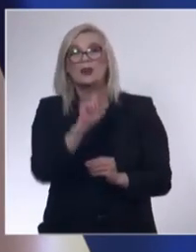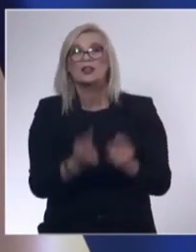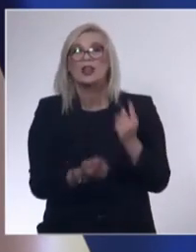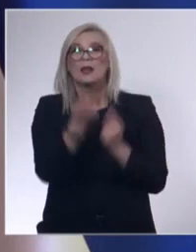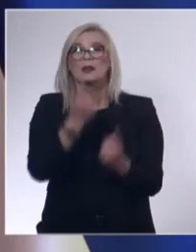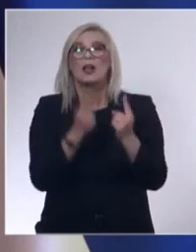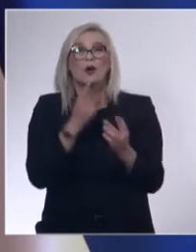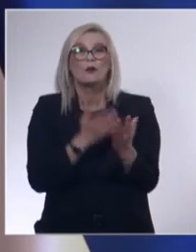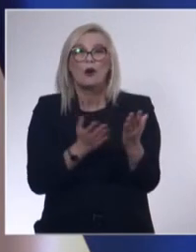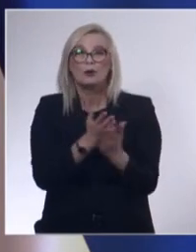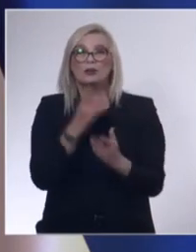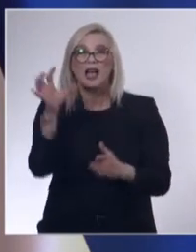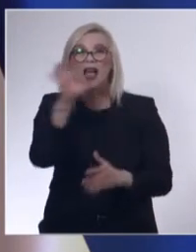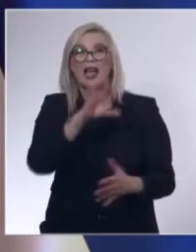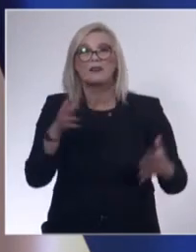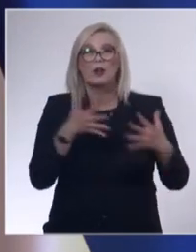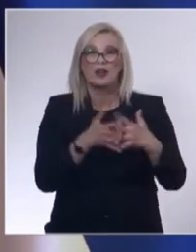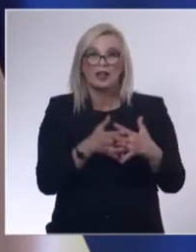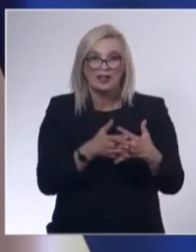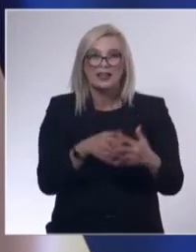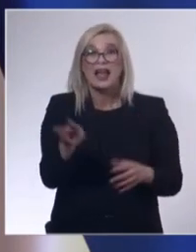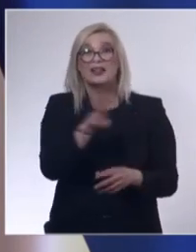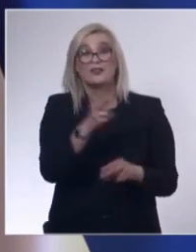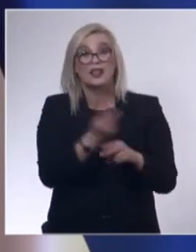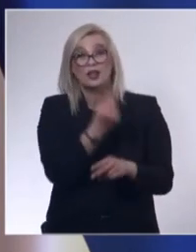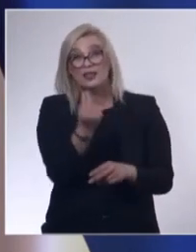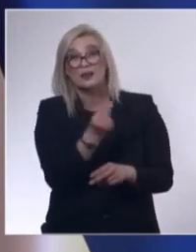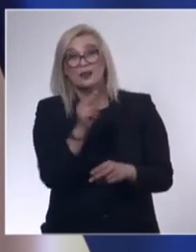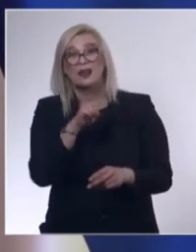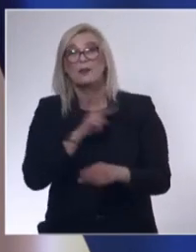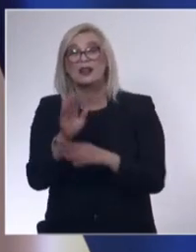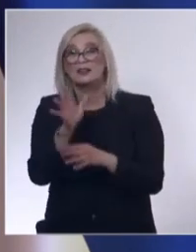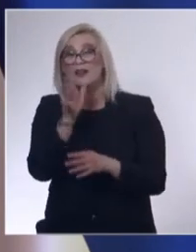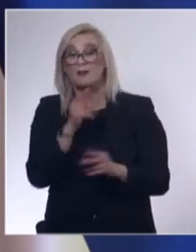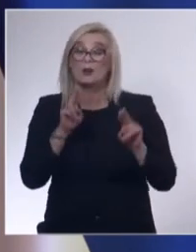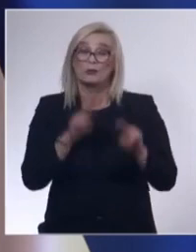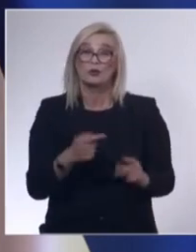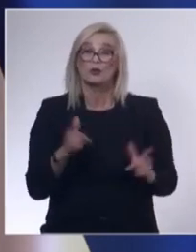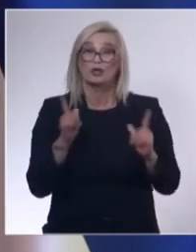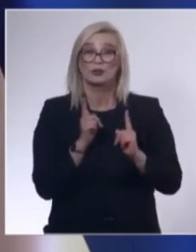процесот на европската интеграција на овие две држави може да не очекуваат.